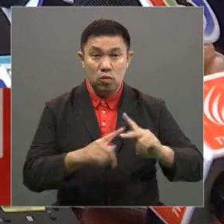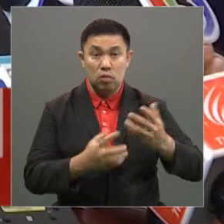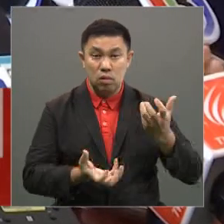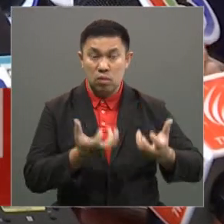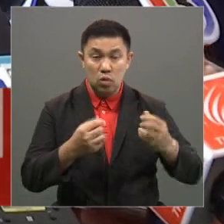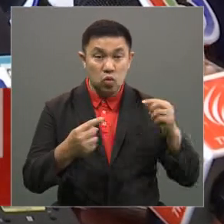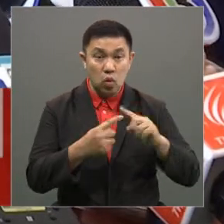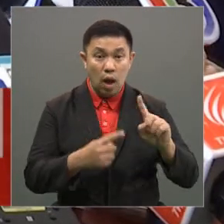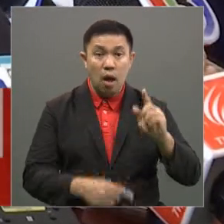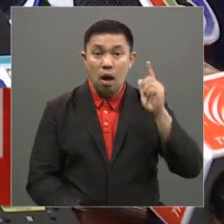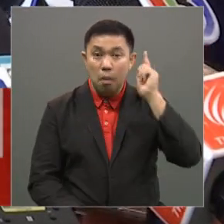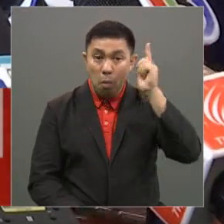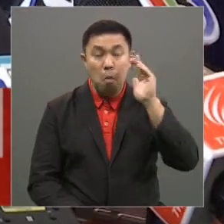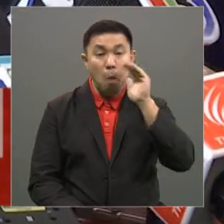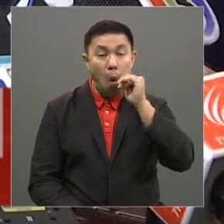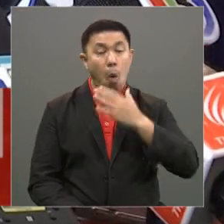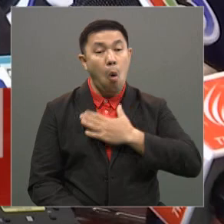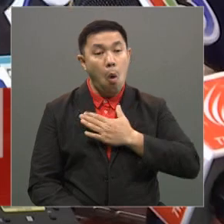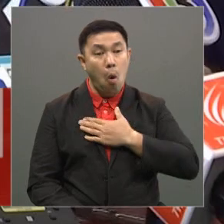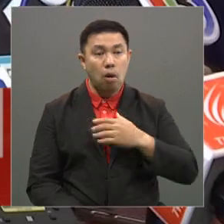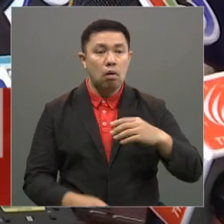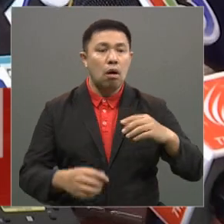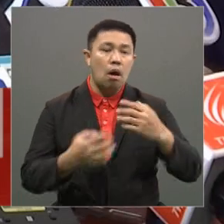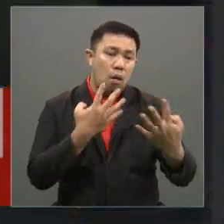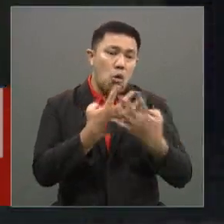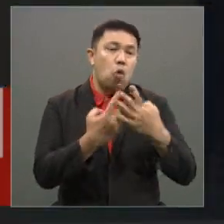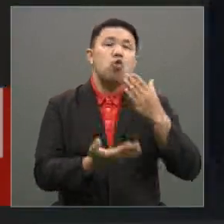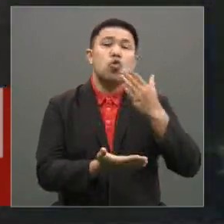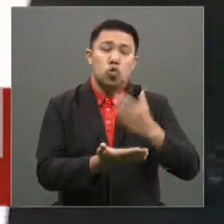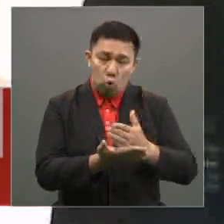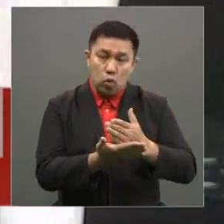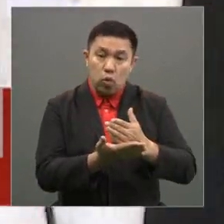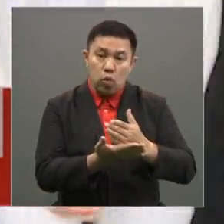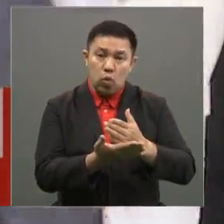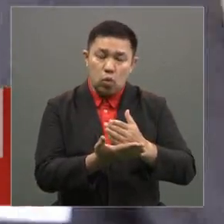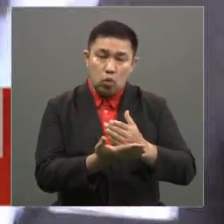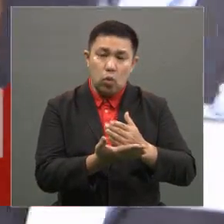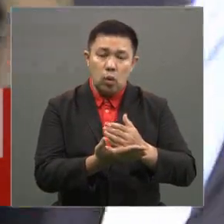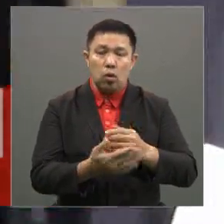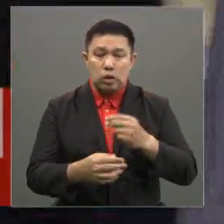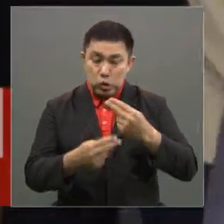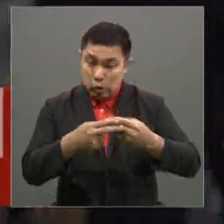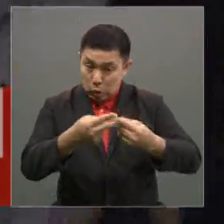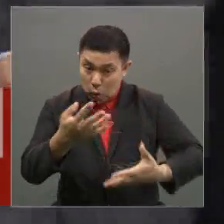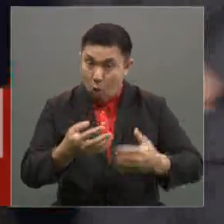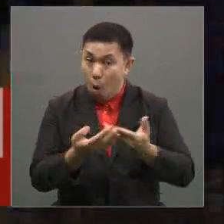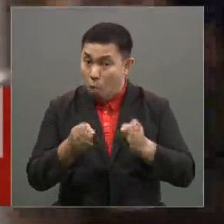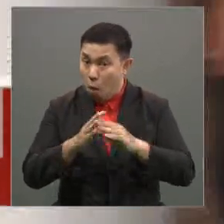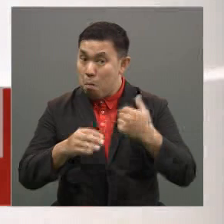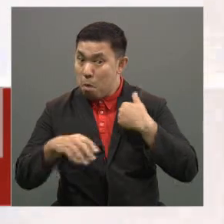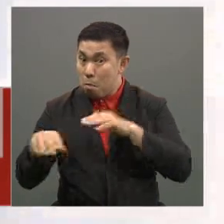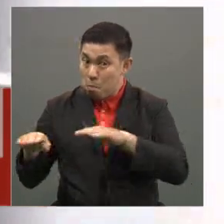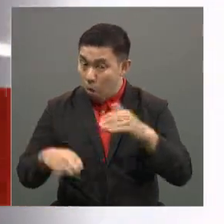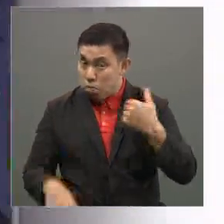องที่นายทักษิณหรือว่าคุณพ่อจะได้รับการพักโทษแต่ก็หวังว่าจะมีรายชื่อทางครอบครัวเองก็เตรียมความพร้อมที่บ้านเอาไว้น